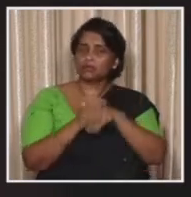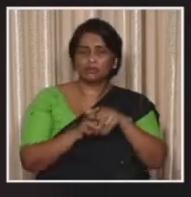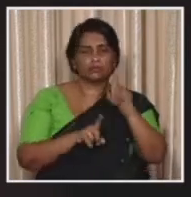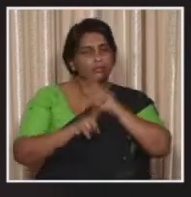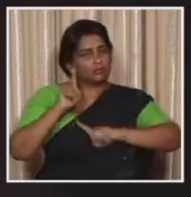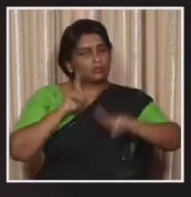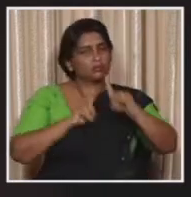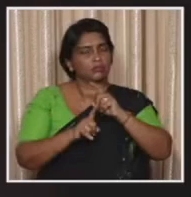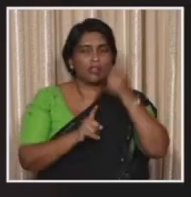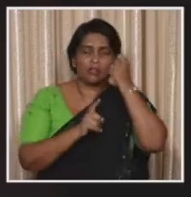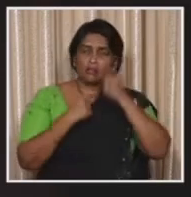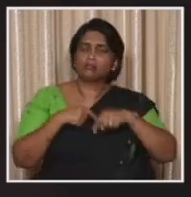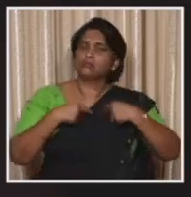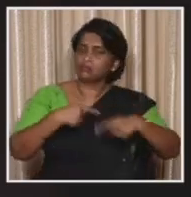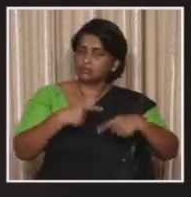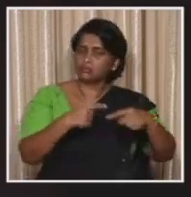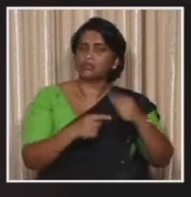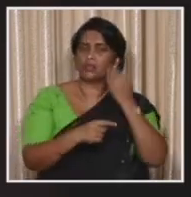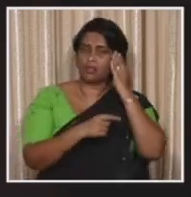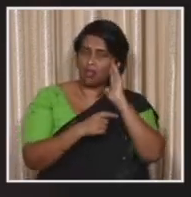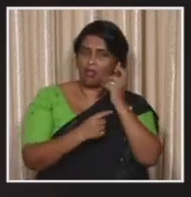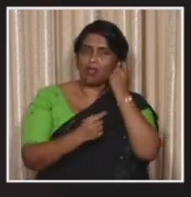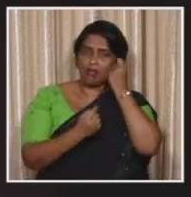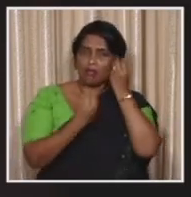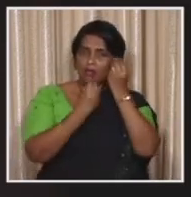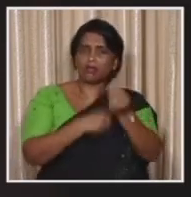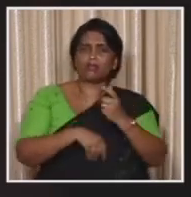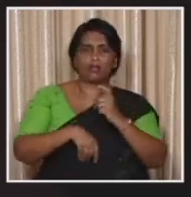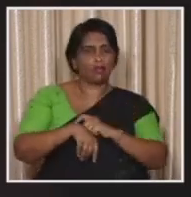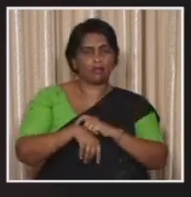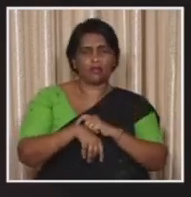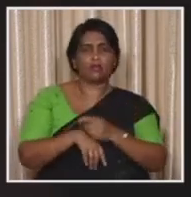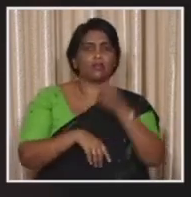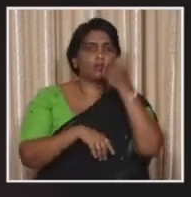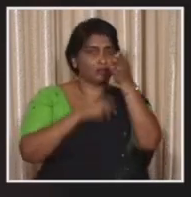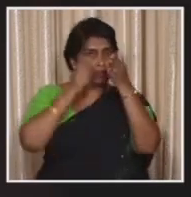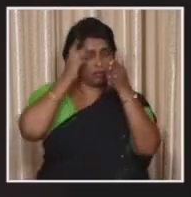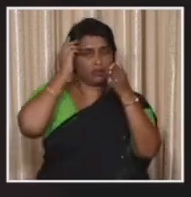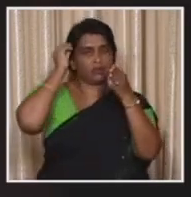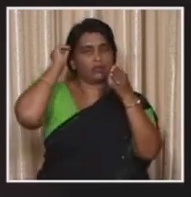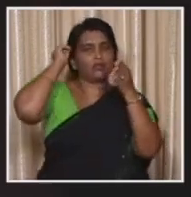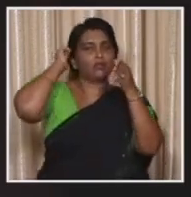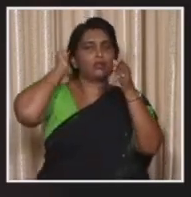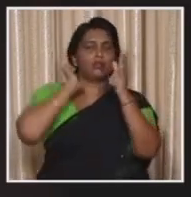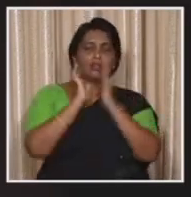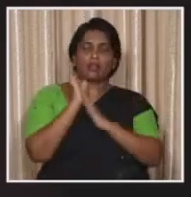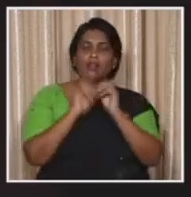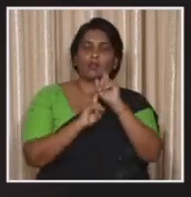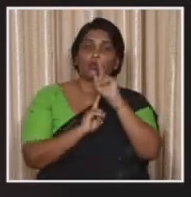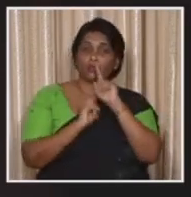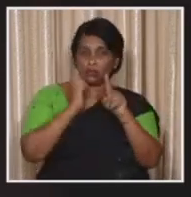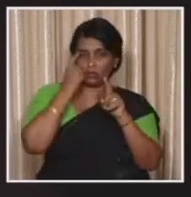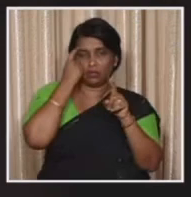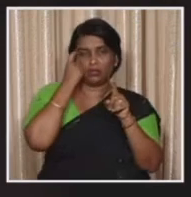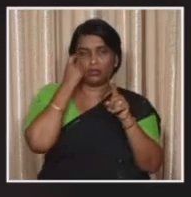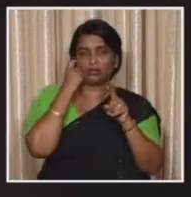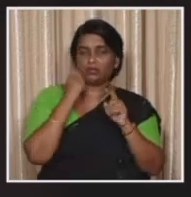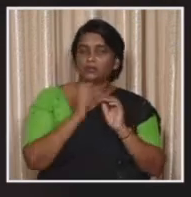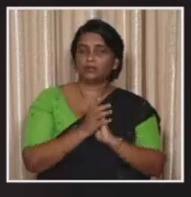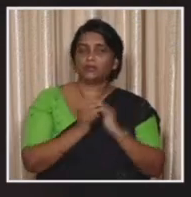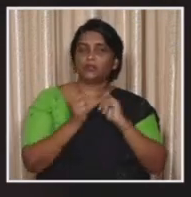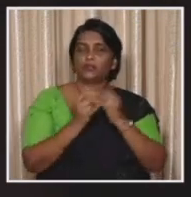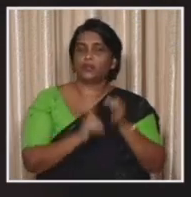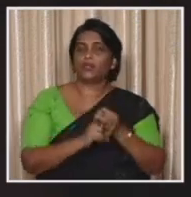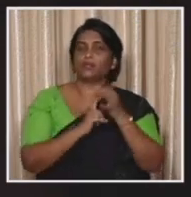ඒ මතේ යන ගමන් අපිට ස්වාධීන අදහස් දක්වන අවස්ථාවක් තියෙනවා දැන් අර මන්ත්‍රීතුමා කිව්වා මේ